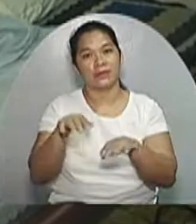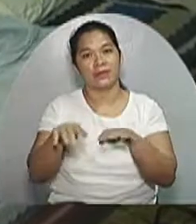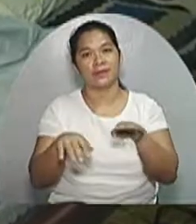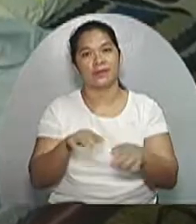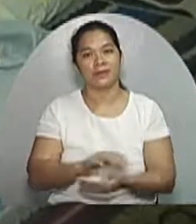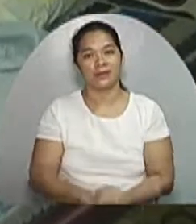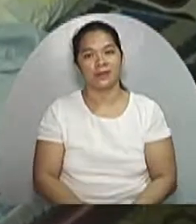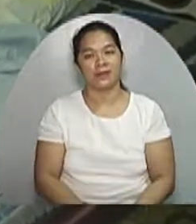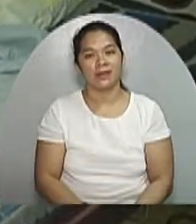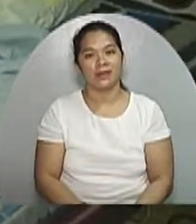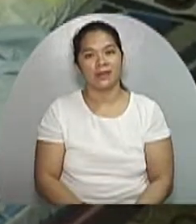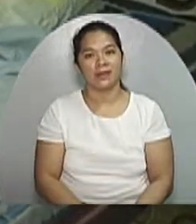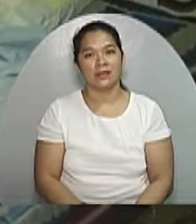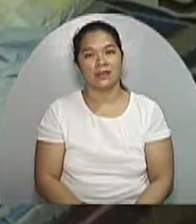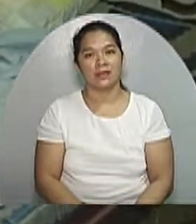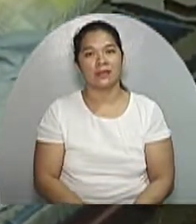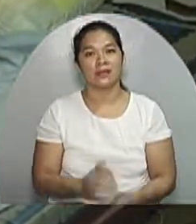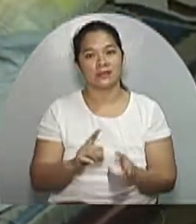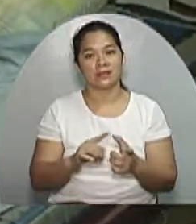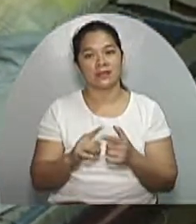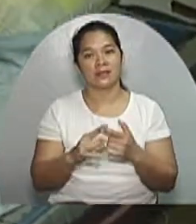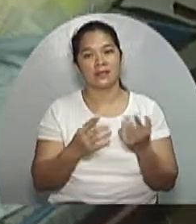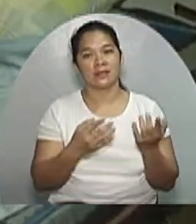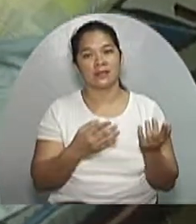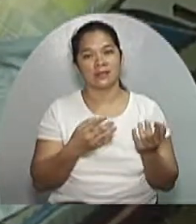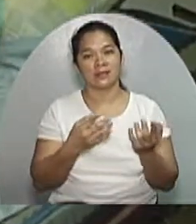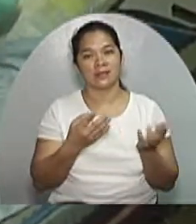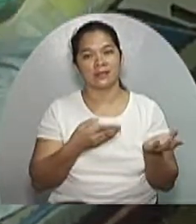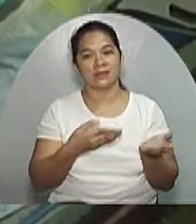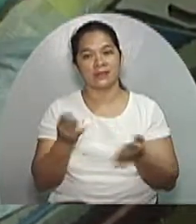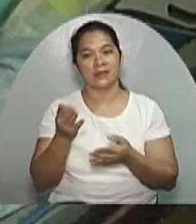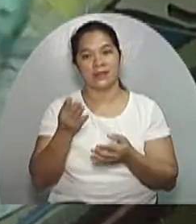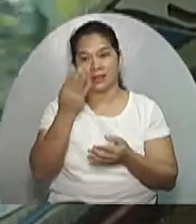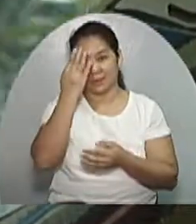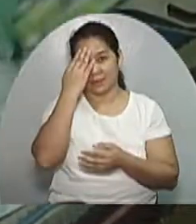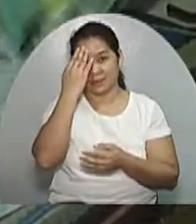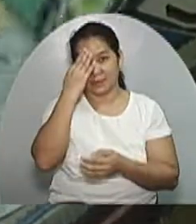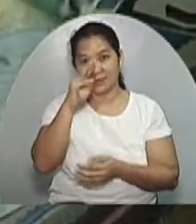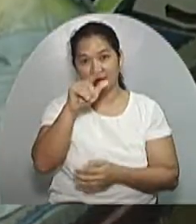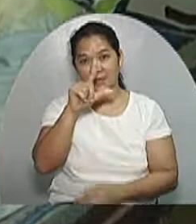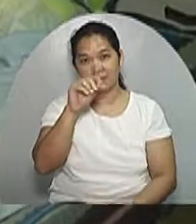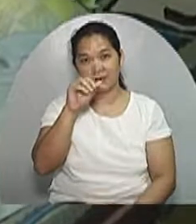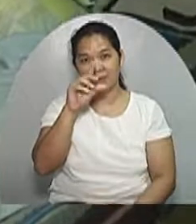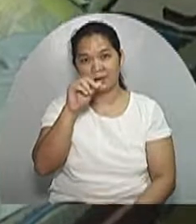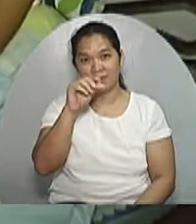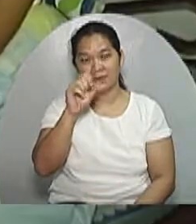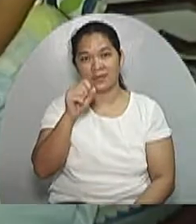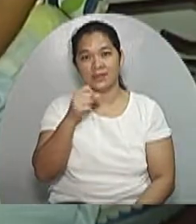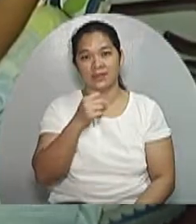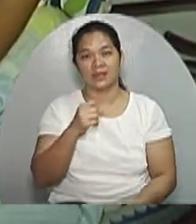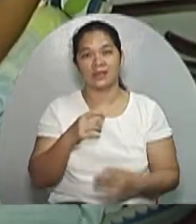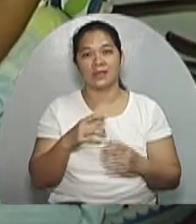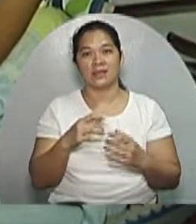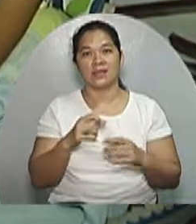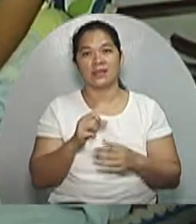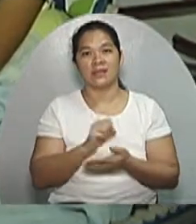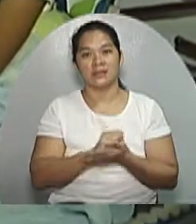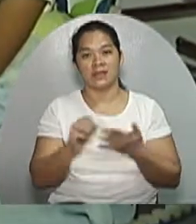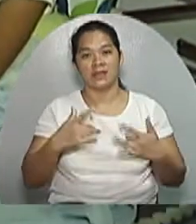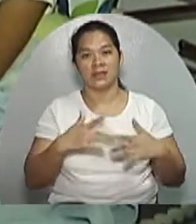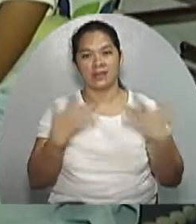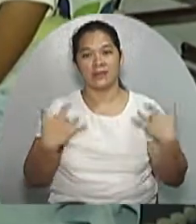po. Kaya po nung pinatingnan ko muna po dito sa Malolos, Bulacan, sa Sacred